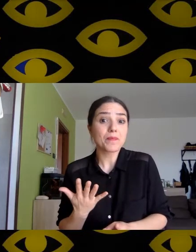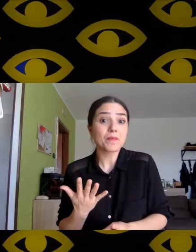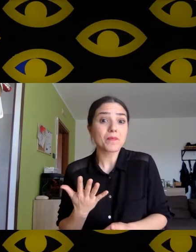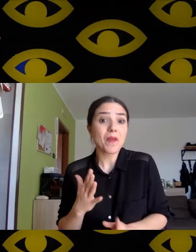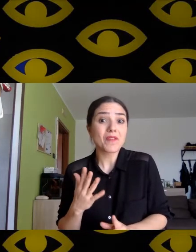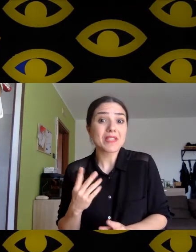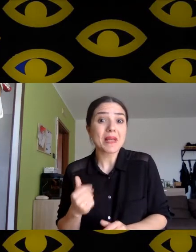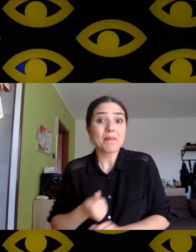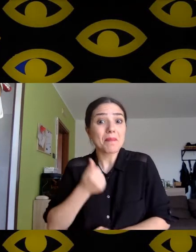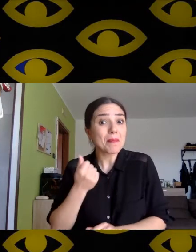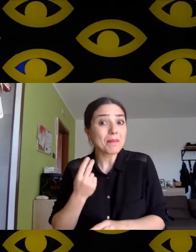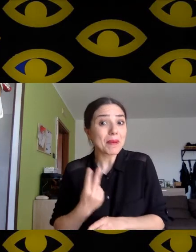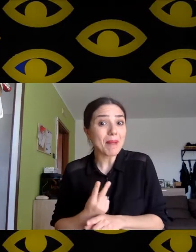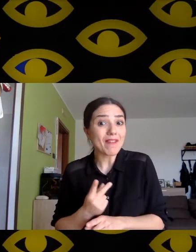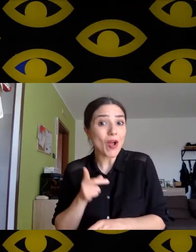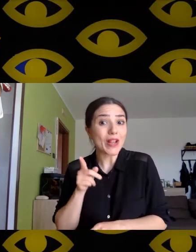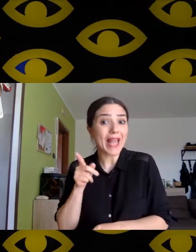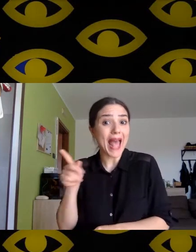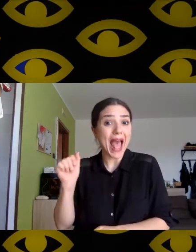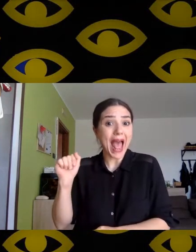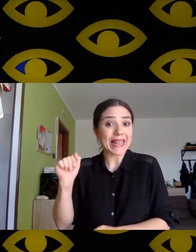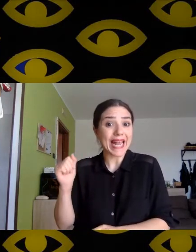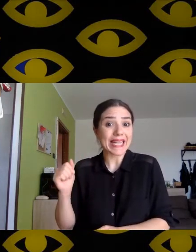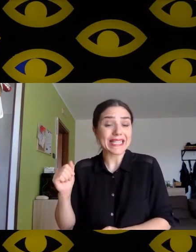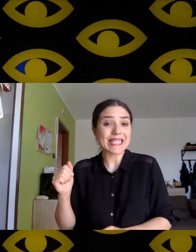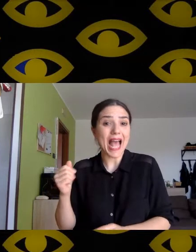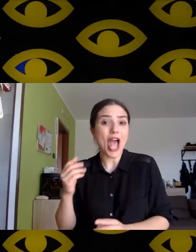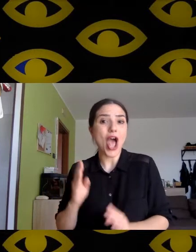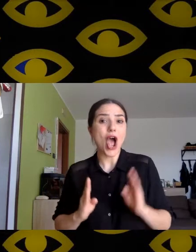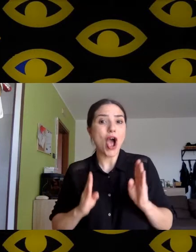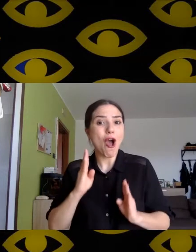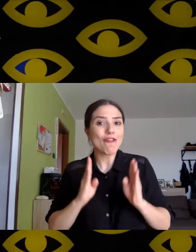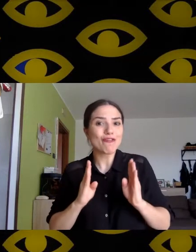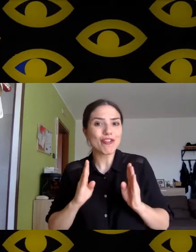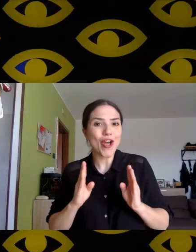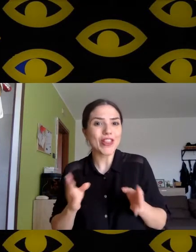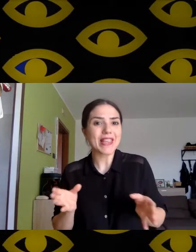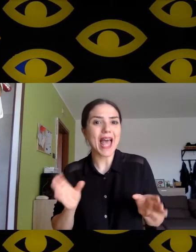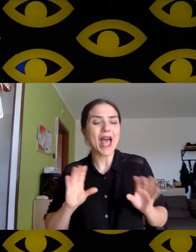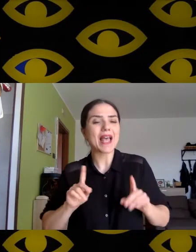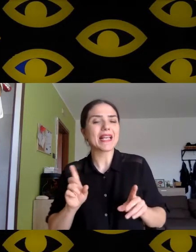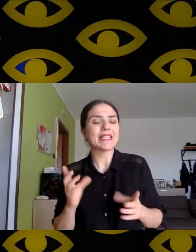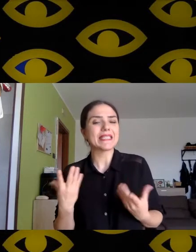lei si confronta direttamente e in diretta con un mondo di cui